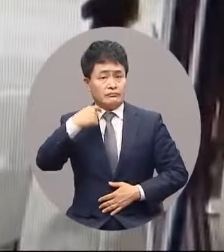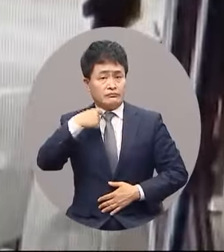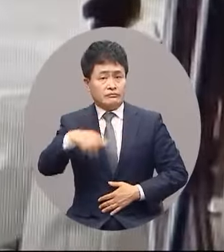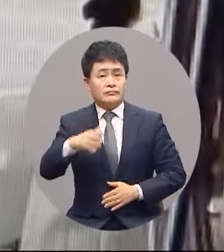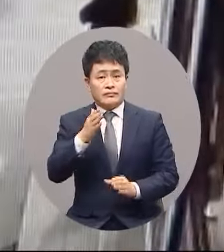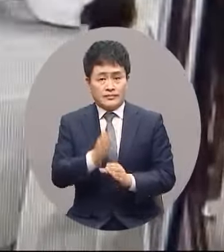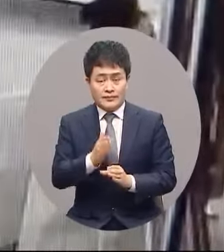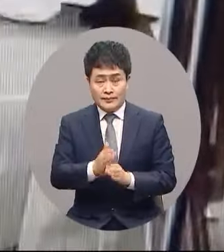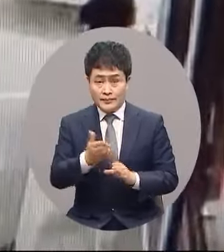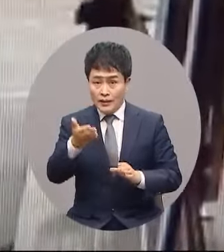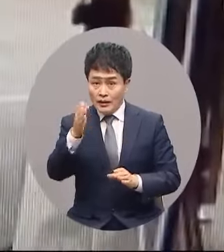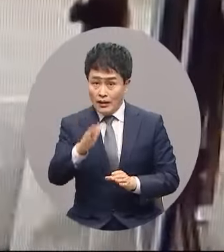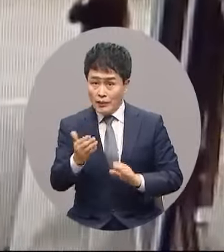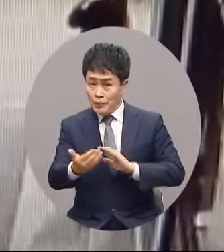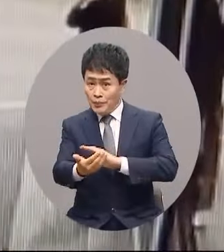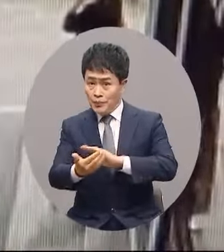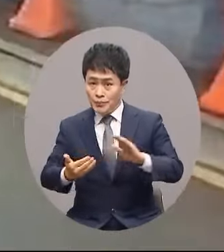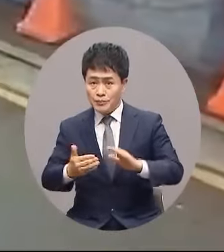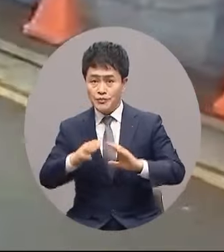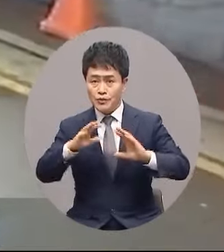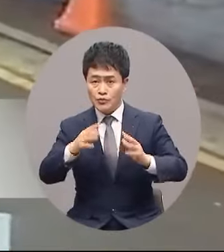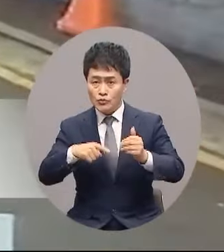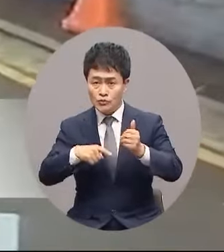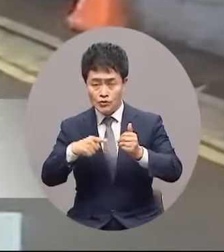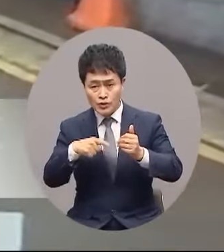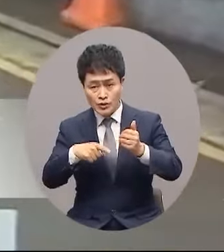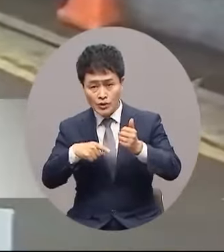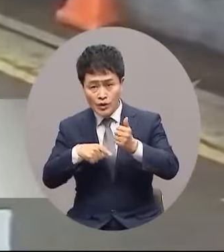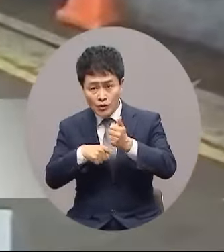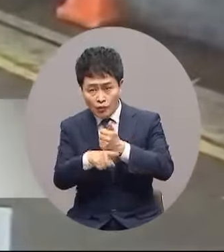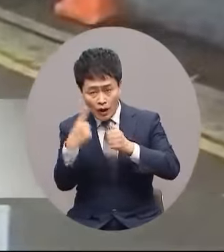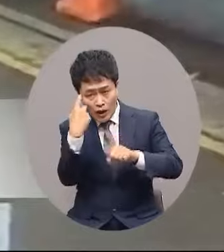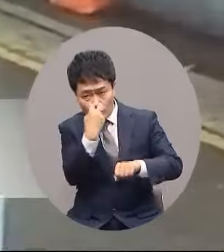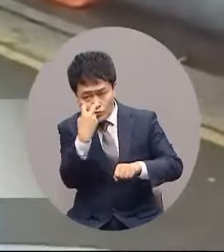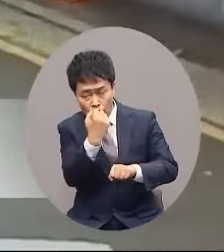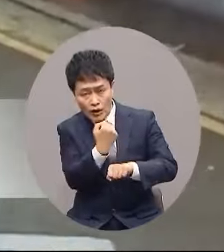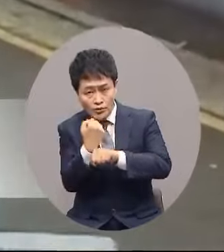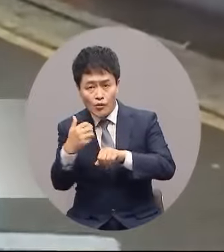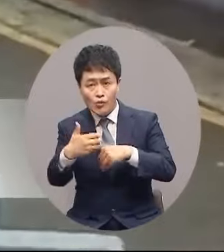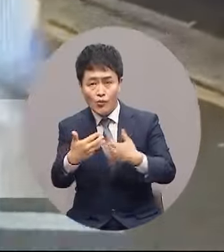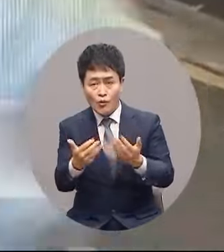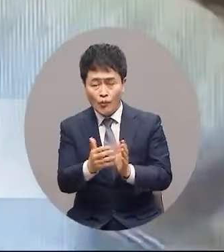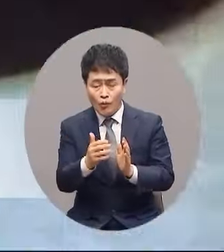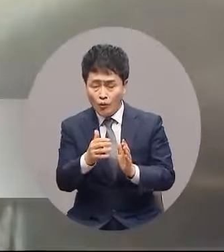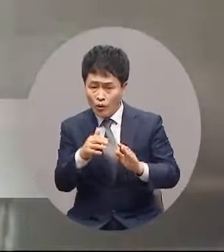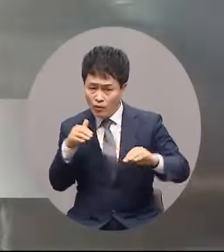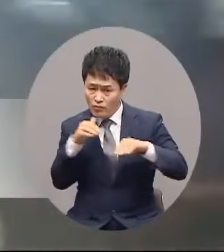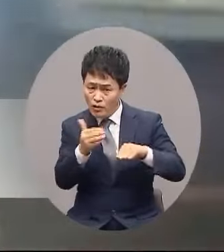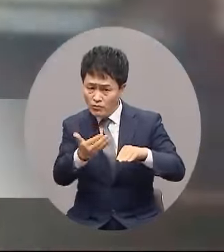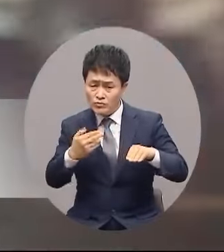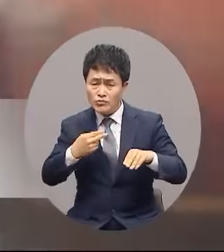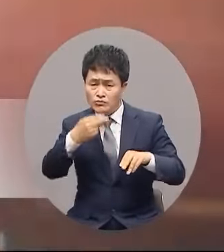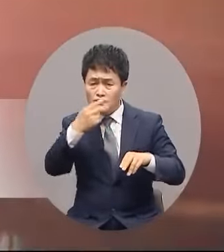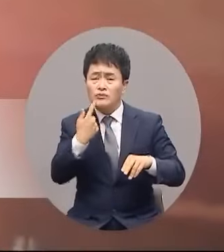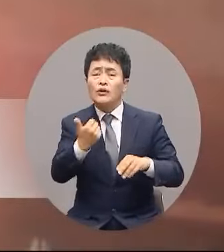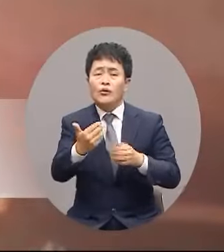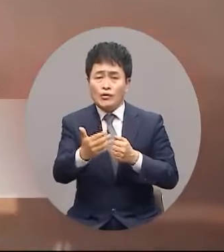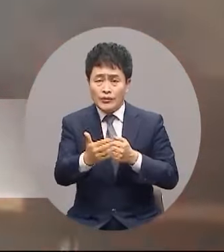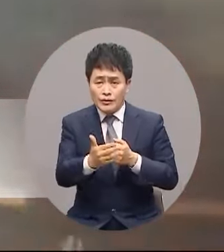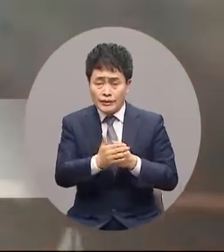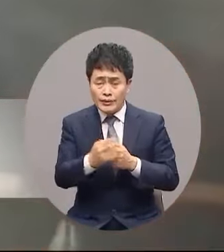상태입니다 하지만 앞서 국립과학 수사 연구원이 김씨가 사고전 음주를 한 것 같다는 감정 결과